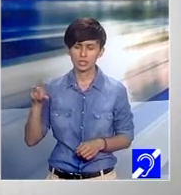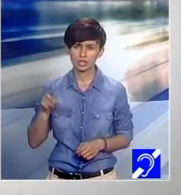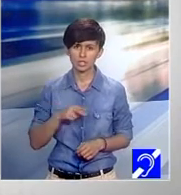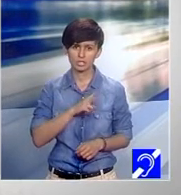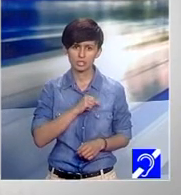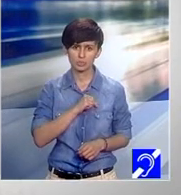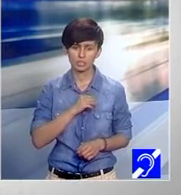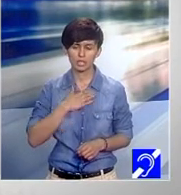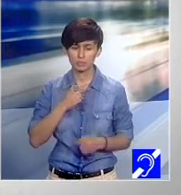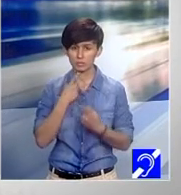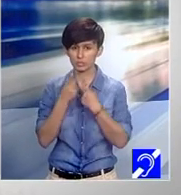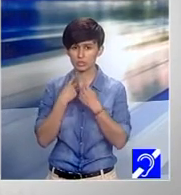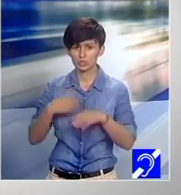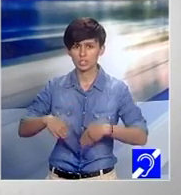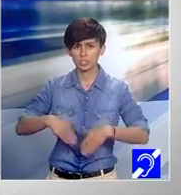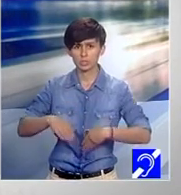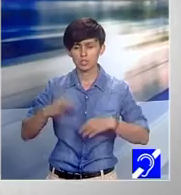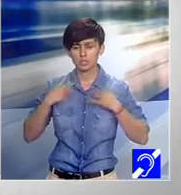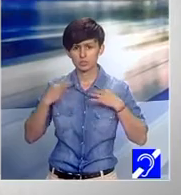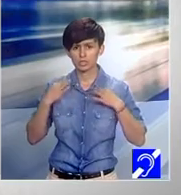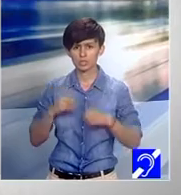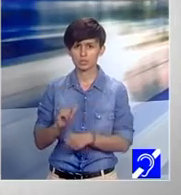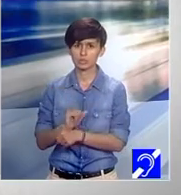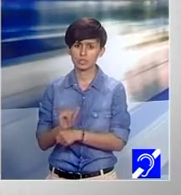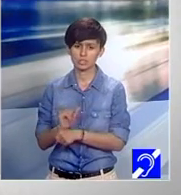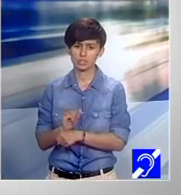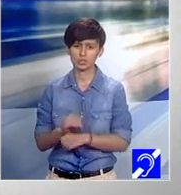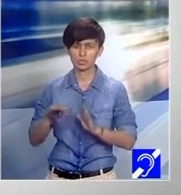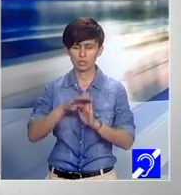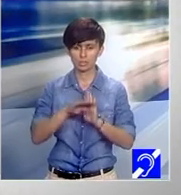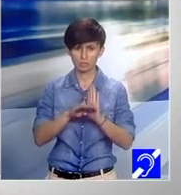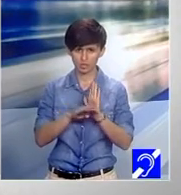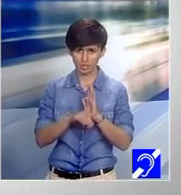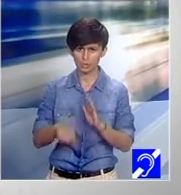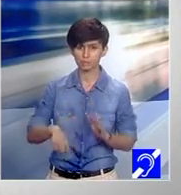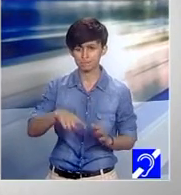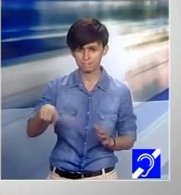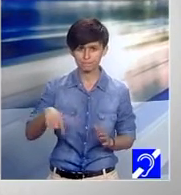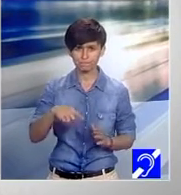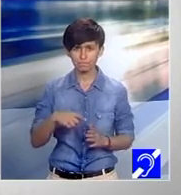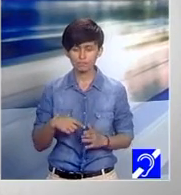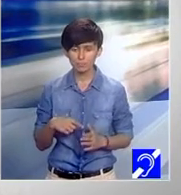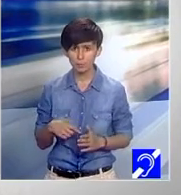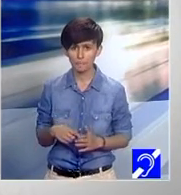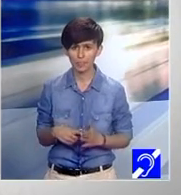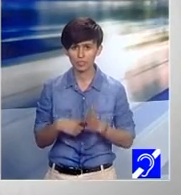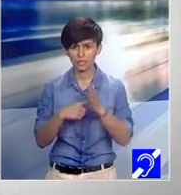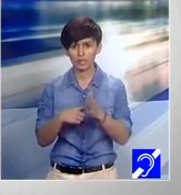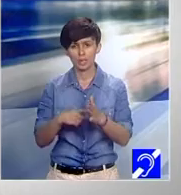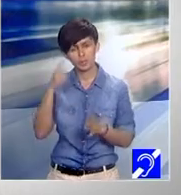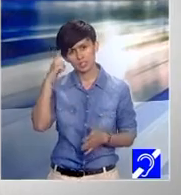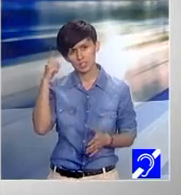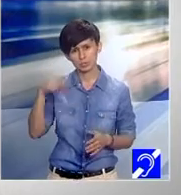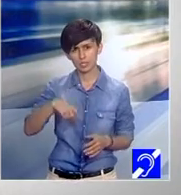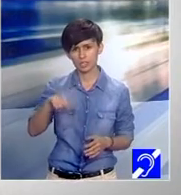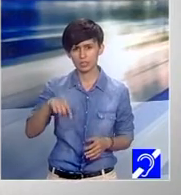la Ministerul Sănătății cu doamna director de programe și un reprezentant a CASE-ului și am dus acolo părerea noastră a